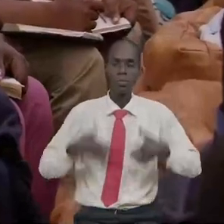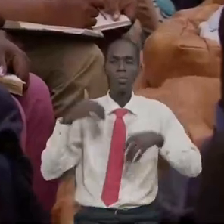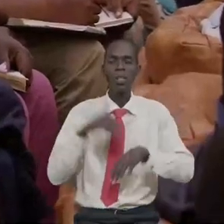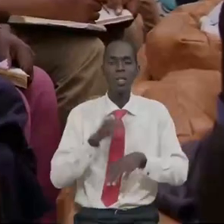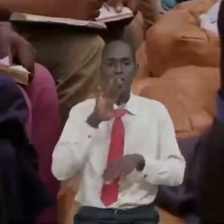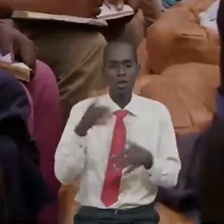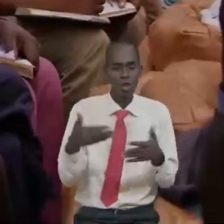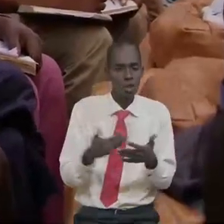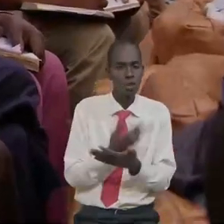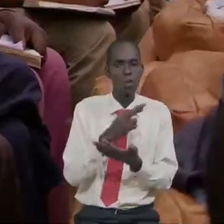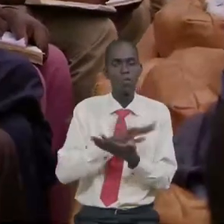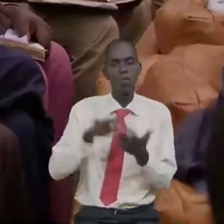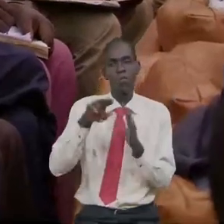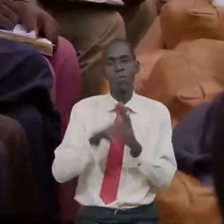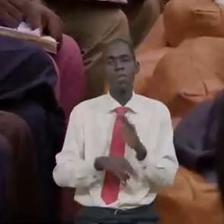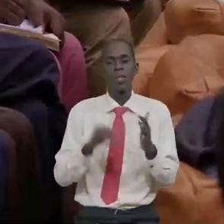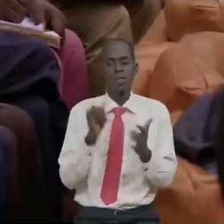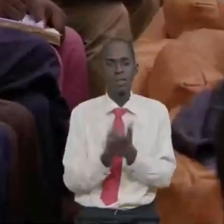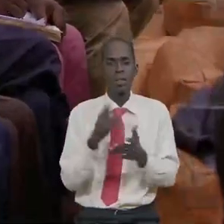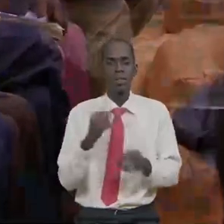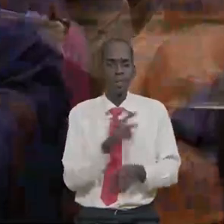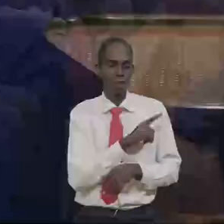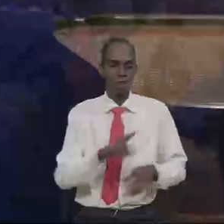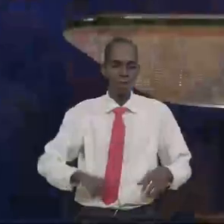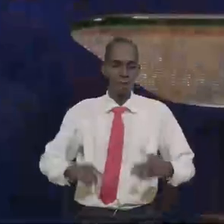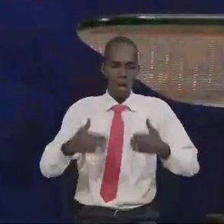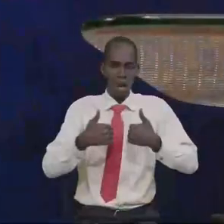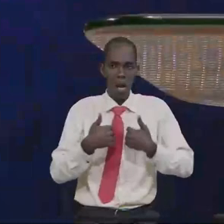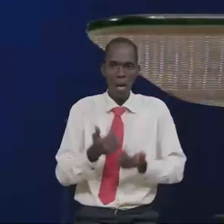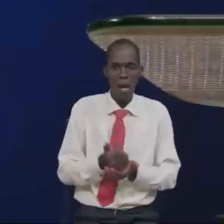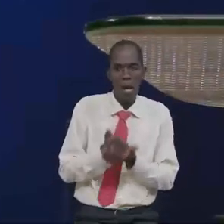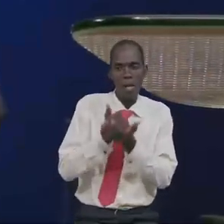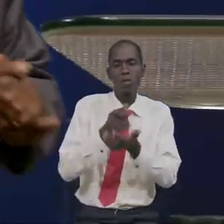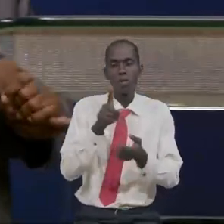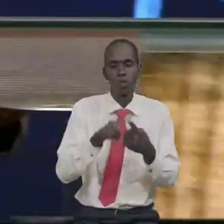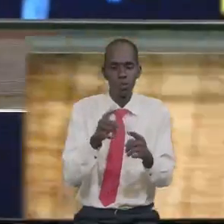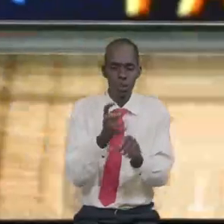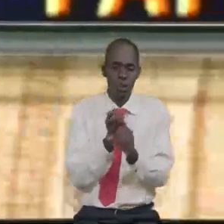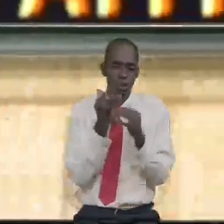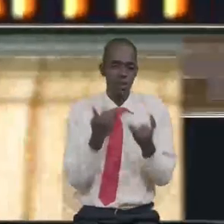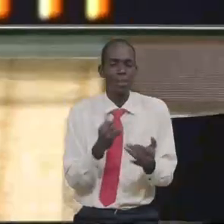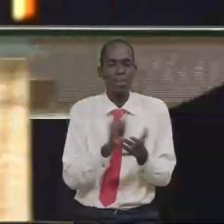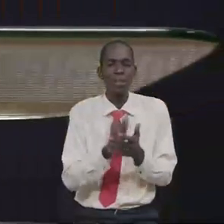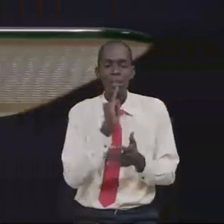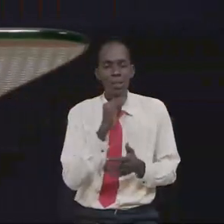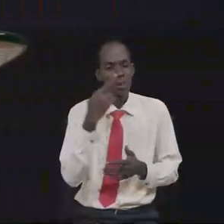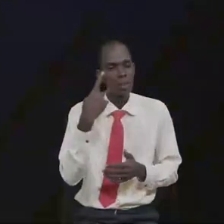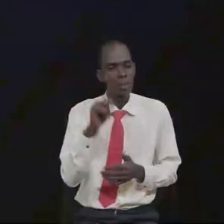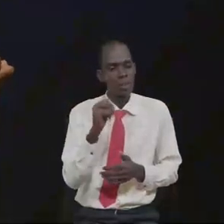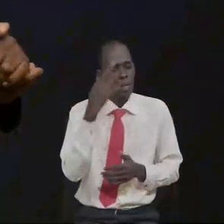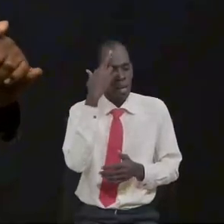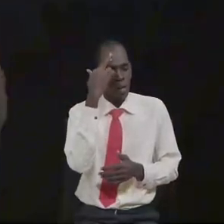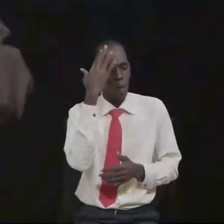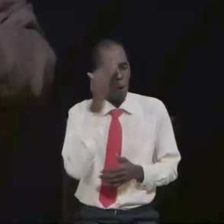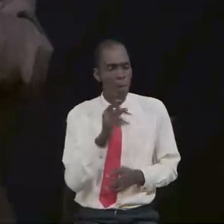Parce que le Seigneur lui-même a rendu possible dans ta vie. C'est pourquoi la persécution